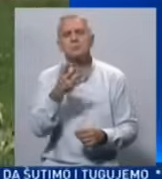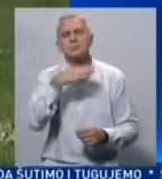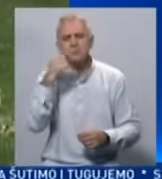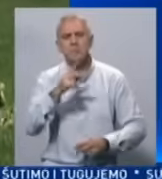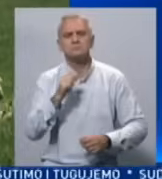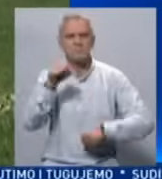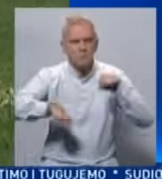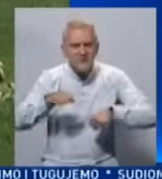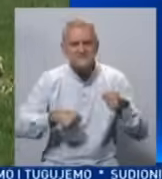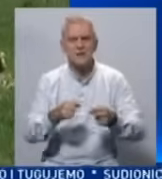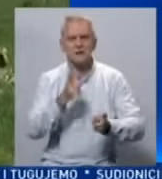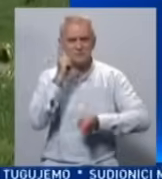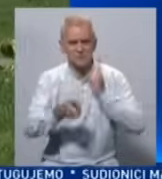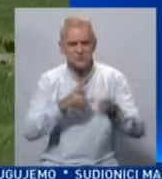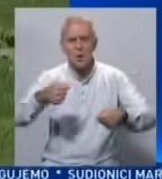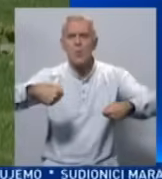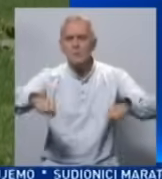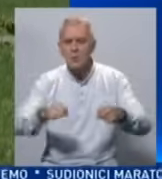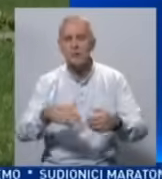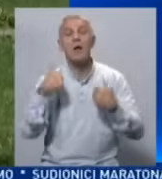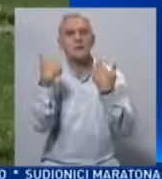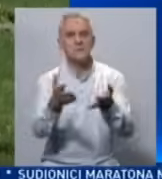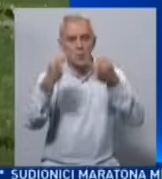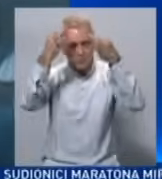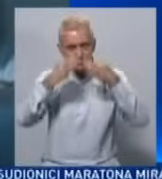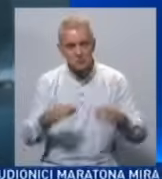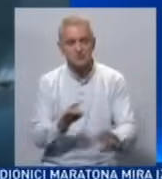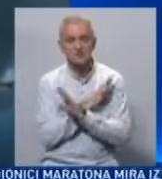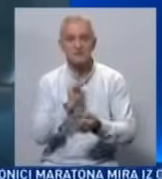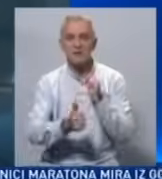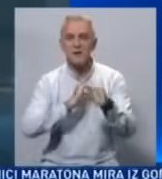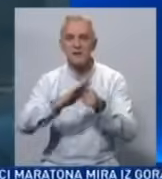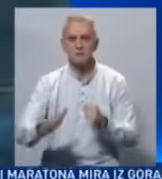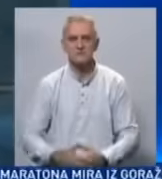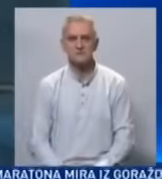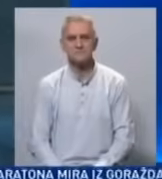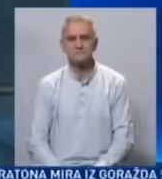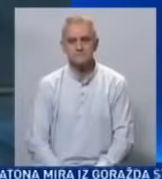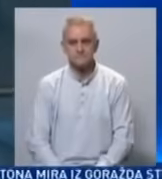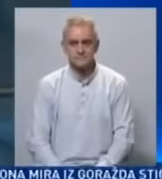vozeći biciklističke i motomaratone odaju počast žrtvama genocida.